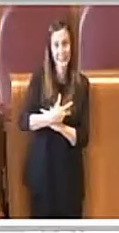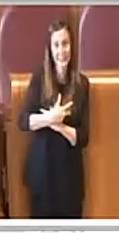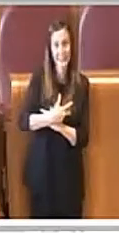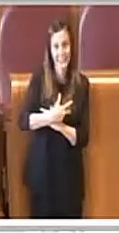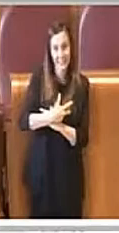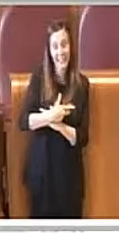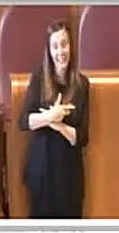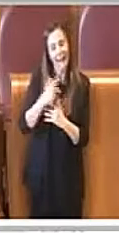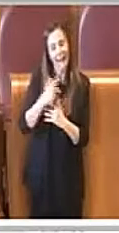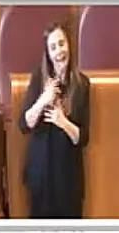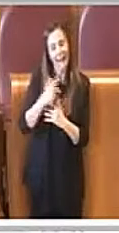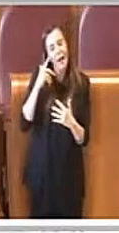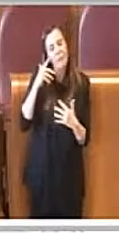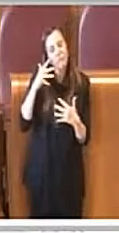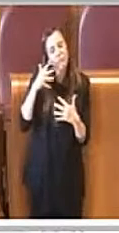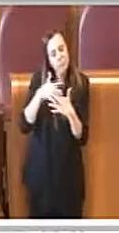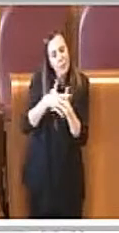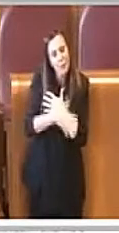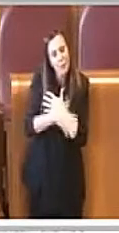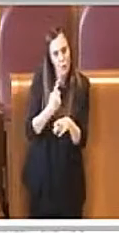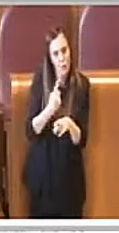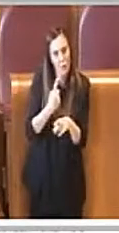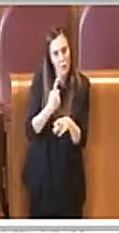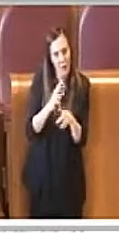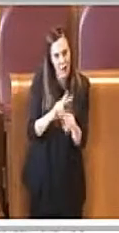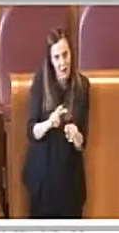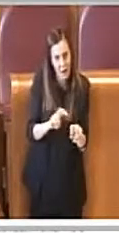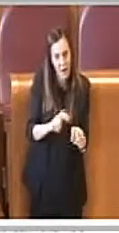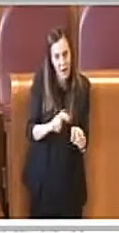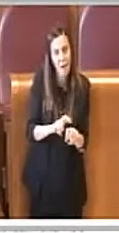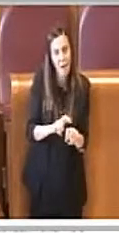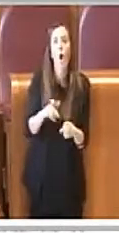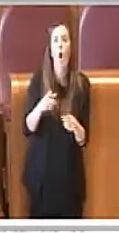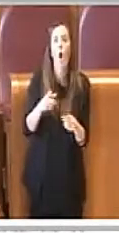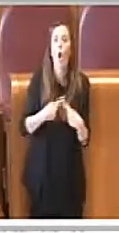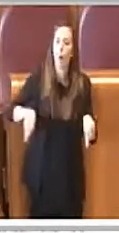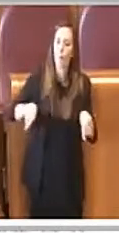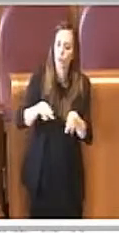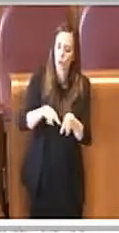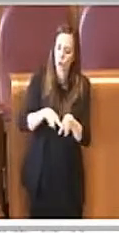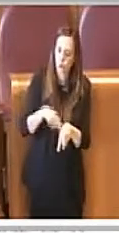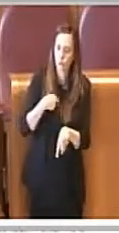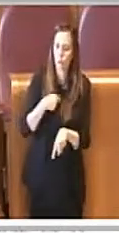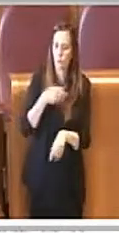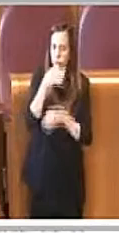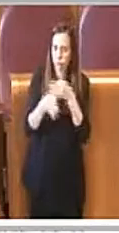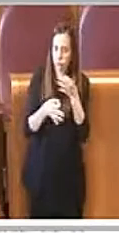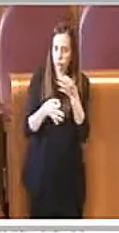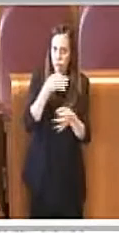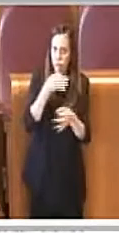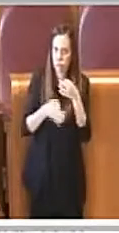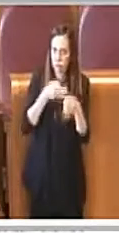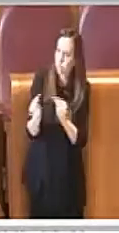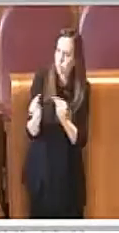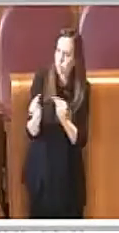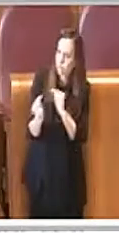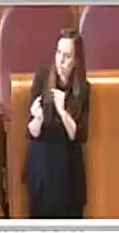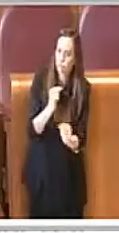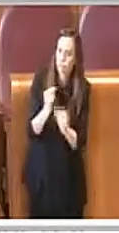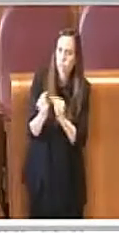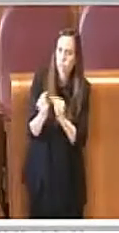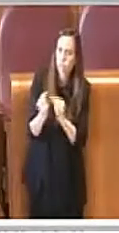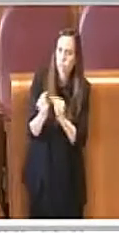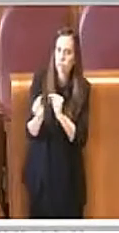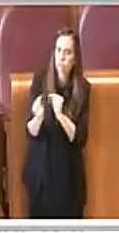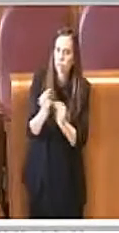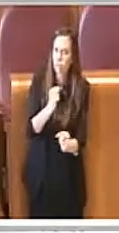determinati approfondimenti, cosa che è stata riferita in commissione, quindi c'è in atto un lavoro anche di portato